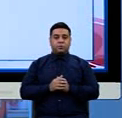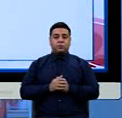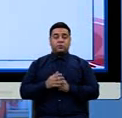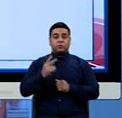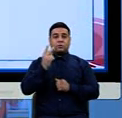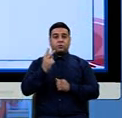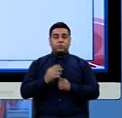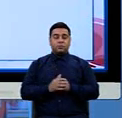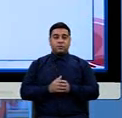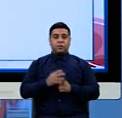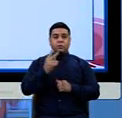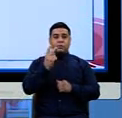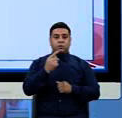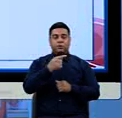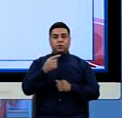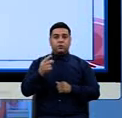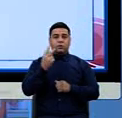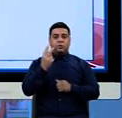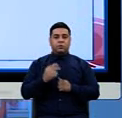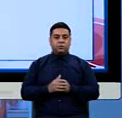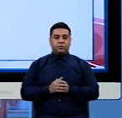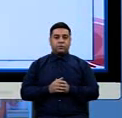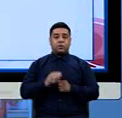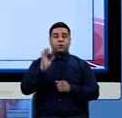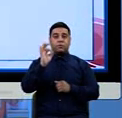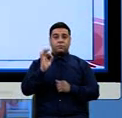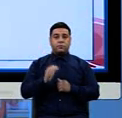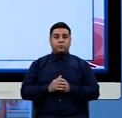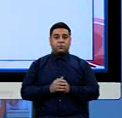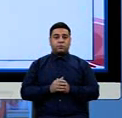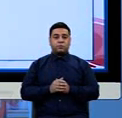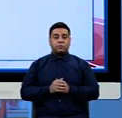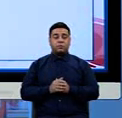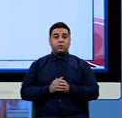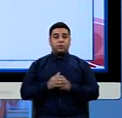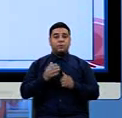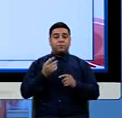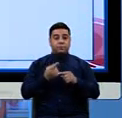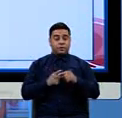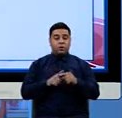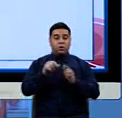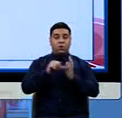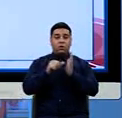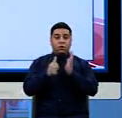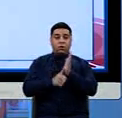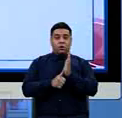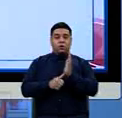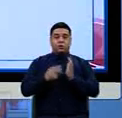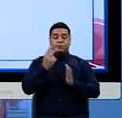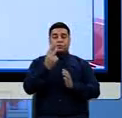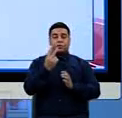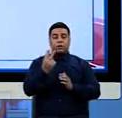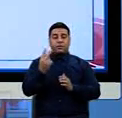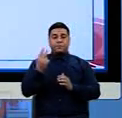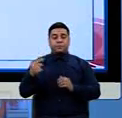ayıramız 2. 2 sonidan 2ni ayırsak 0. Mana 16 sonidan 2